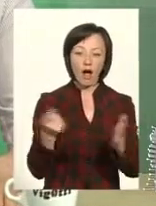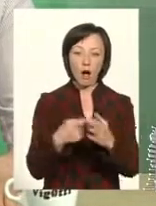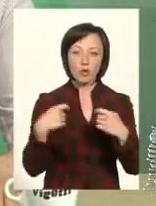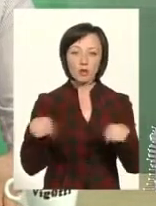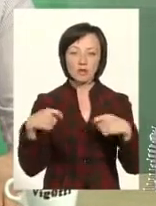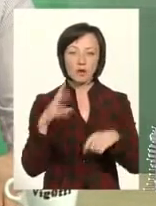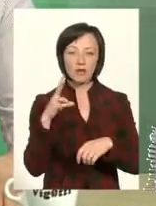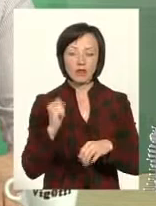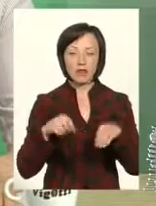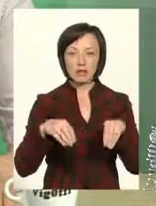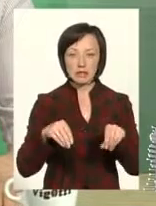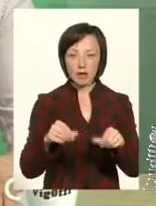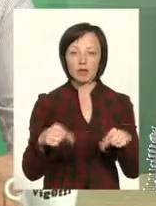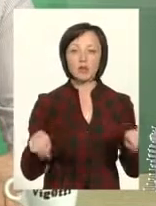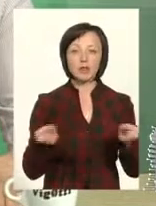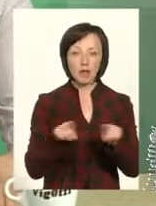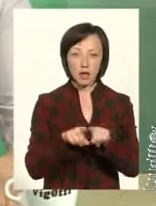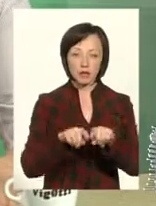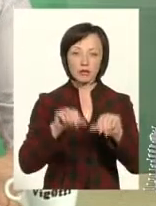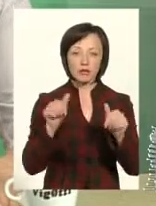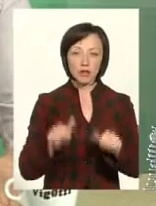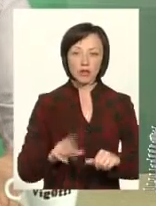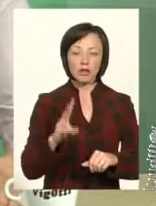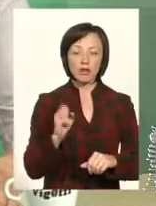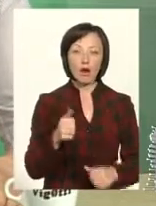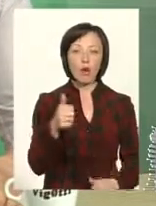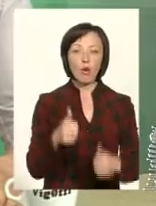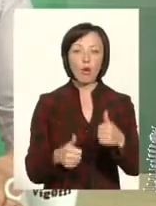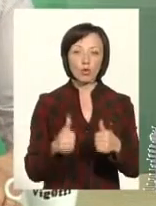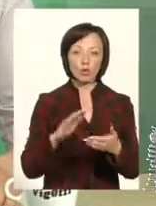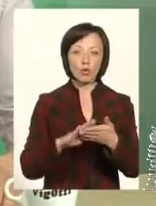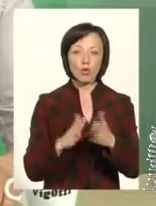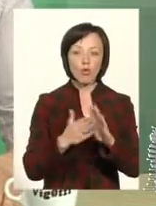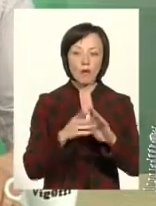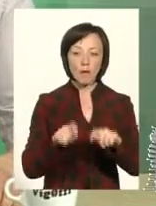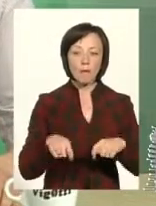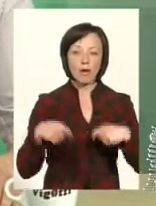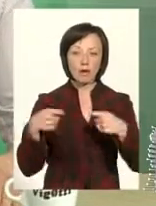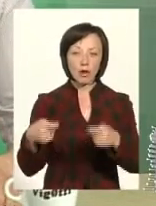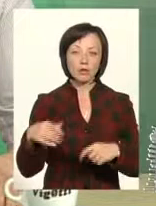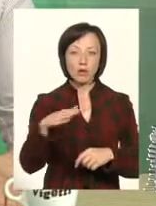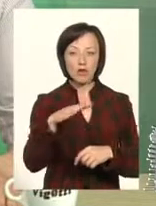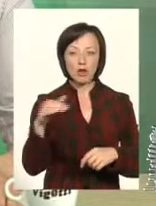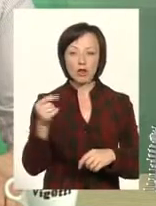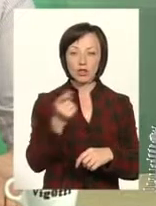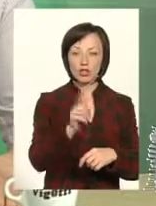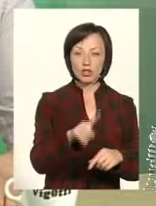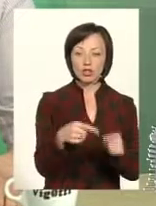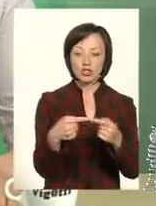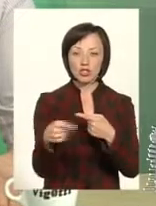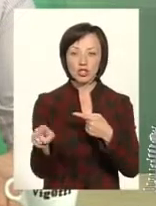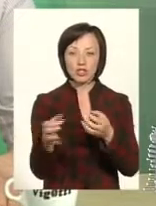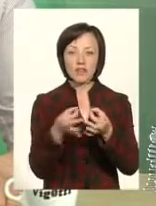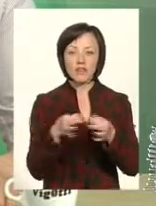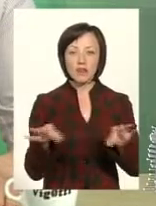на землю. Таким чином на конкурсних умовах передаються в оренду ті чи інші вільні